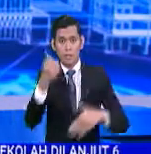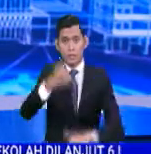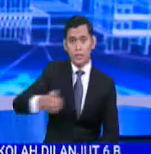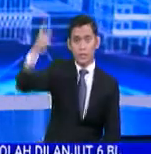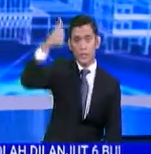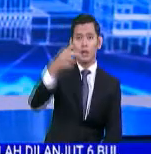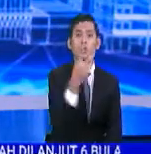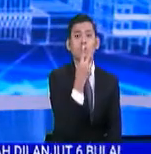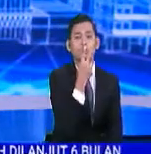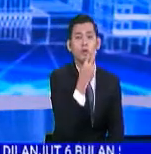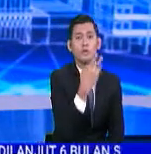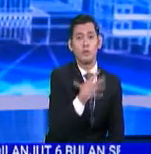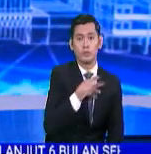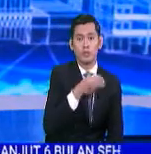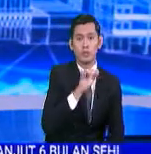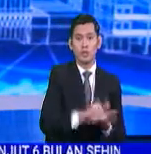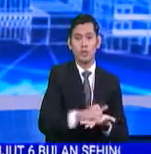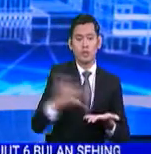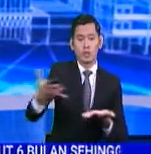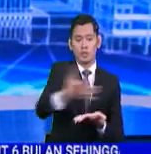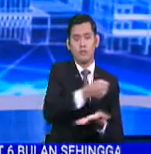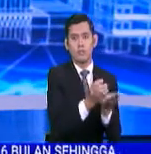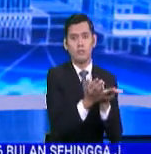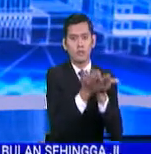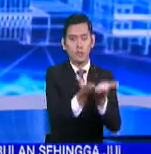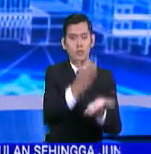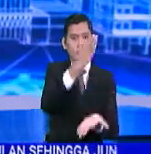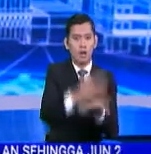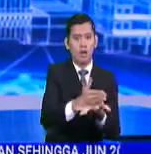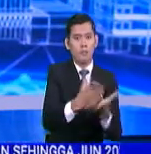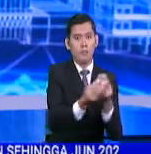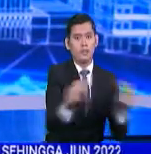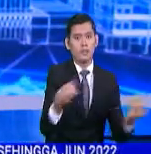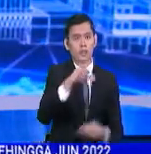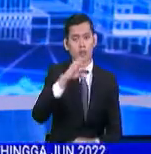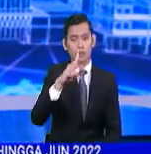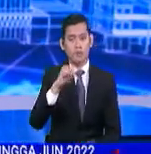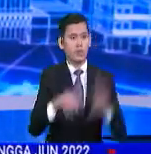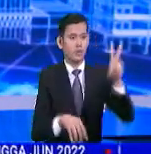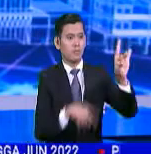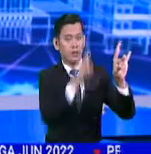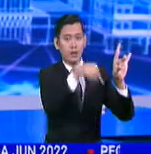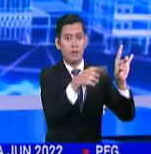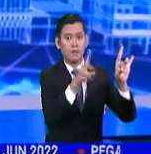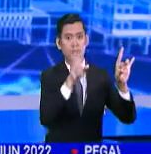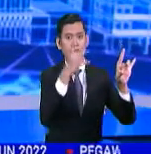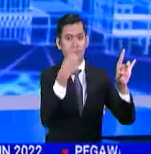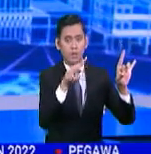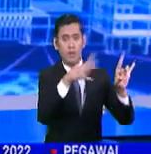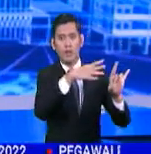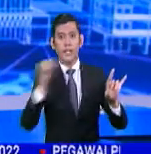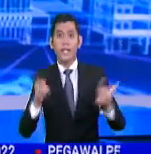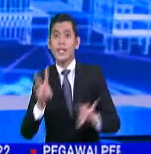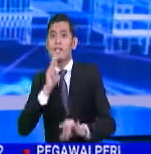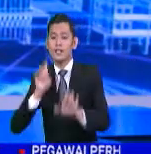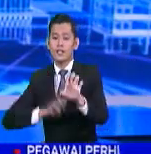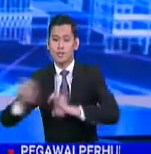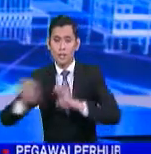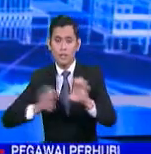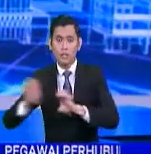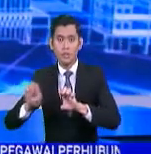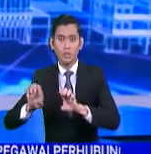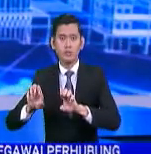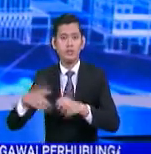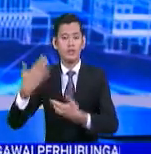berkata rokok putih dirampas di Pelabuhan Pasir Gudang pada 28 Disember manakala air zam-zam di Kompleks Sultan Abu